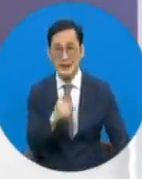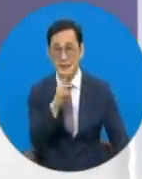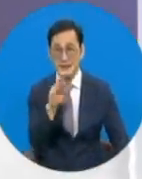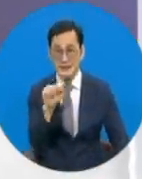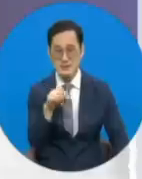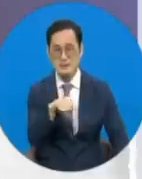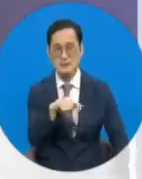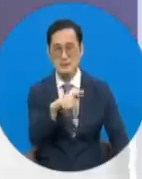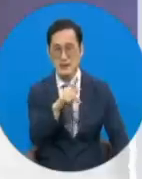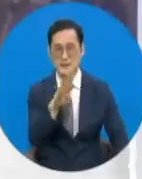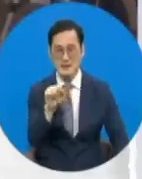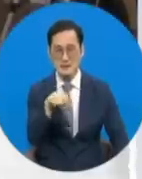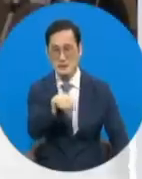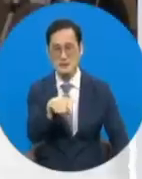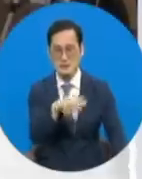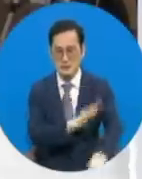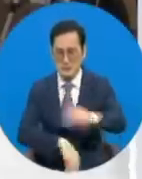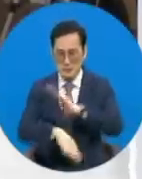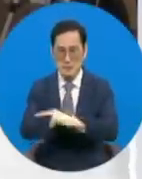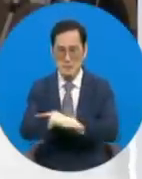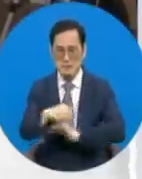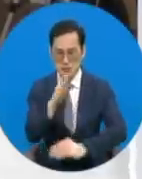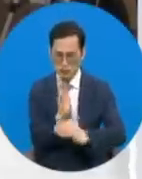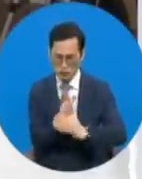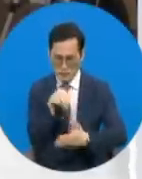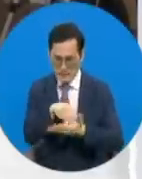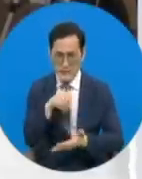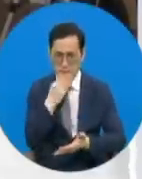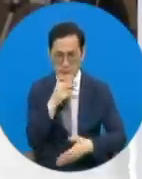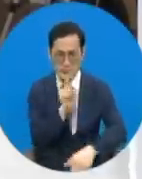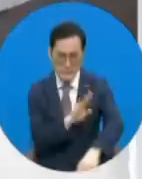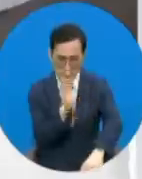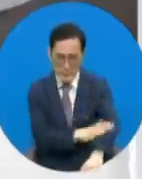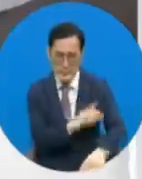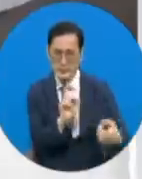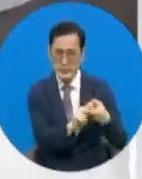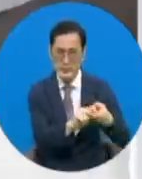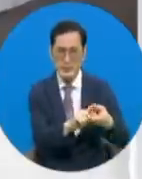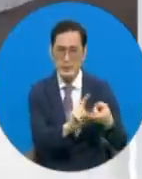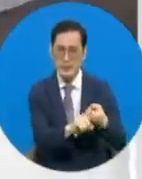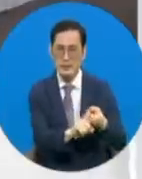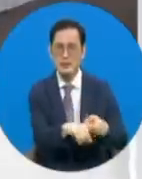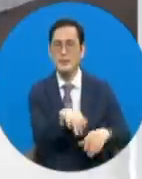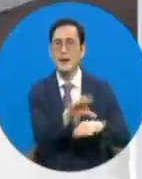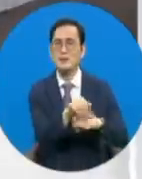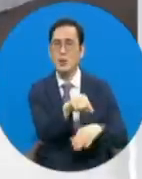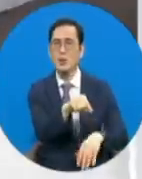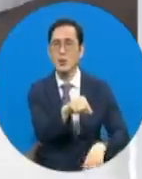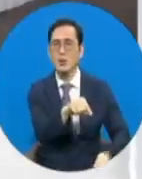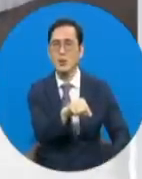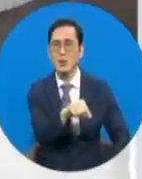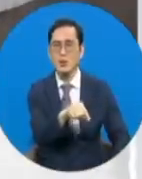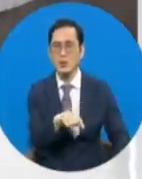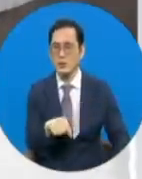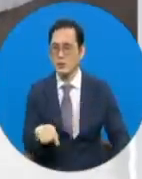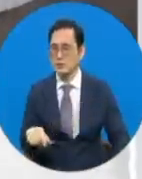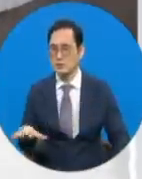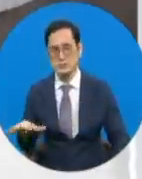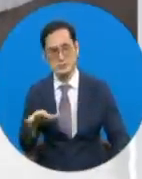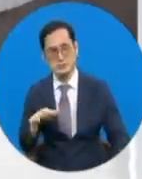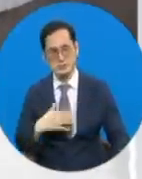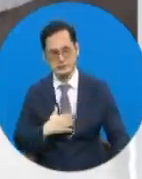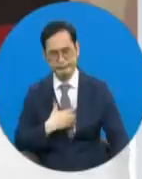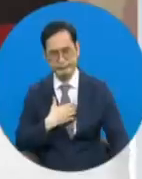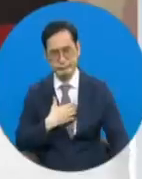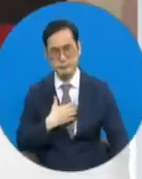있었던 건 뭐 인정할 수 있는 부분 아니겠어요? 그러면 근본적인 그거란 말이에요. 그러면 KBS 사장이 나와서 할 수